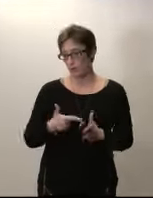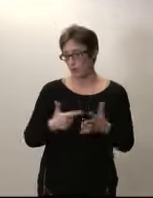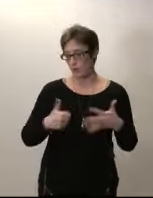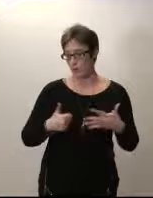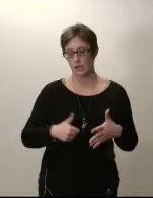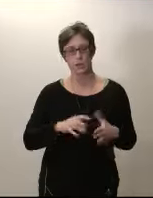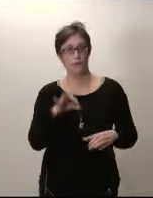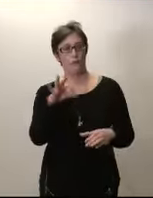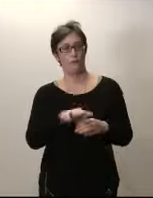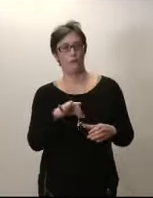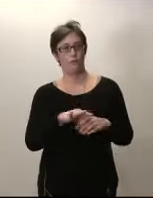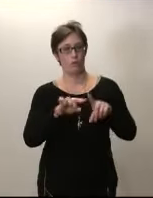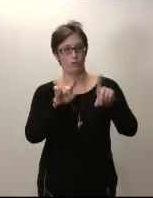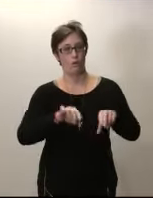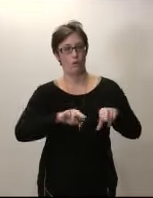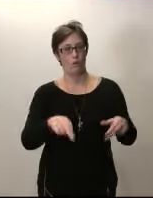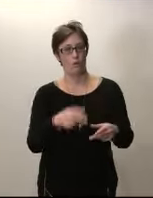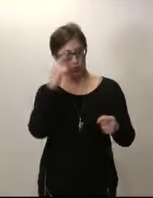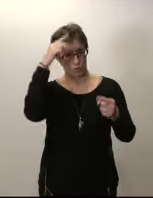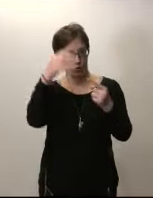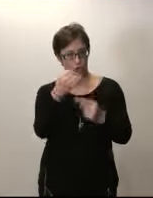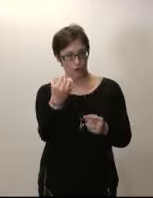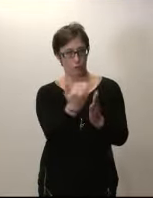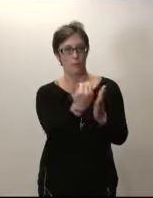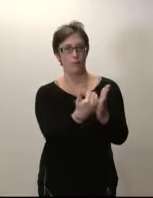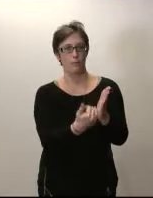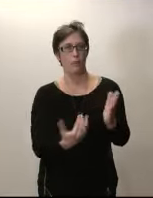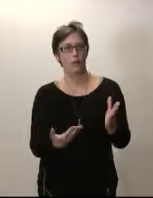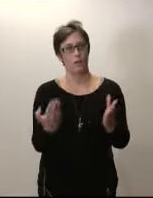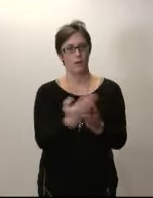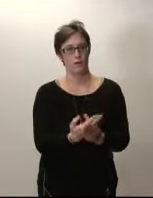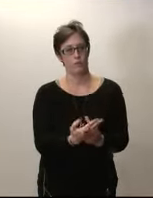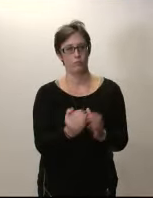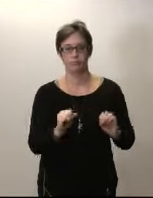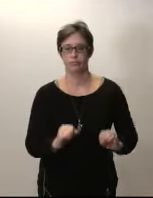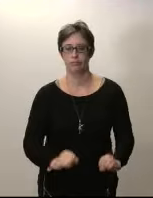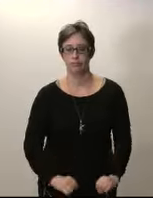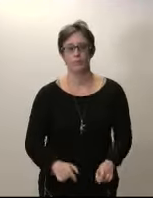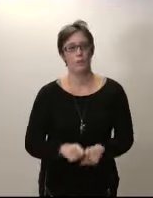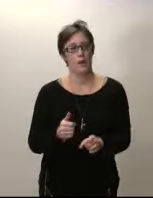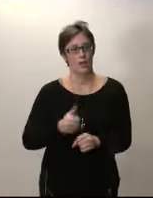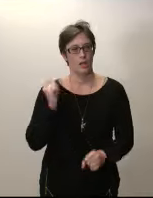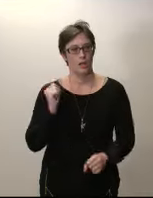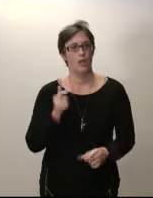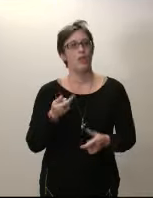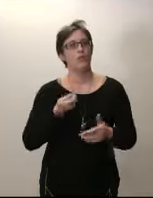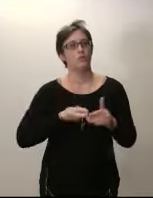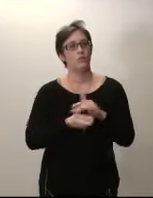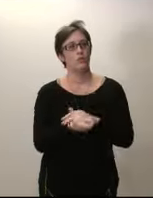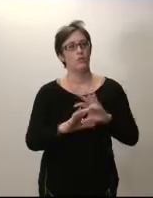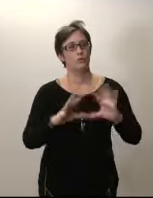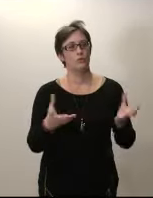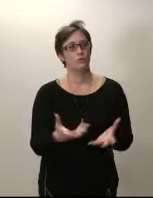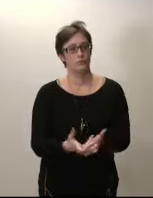figurant dans la convention d'objectifs jointe au rapport, qui est en fait son changement par rapport à l'année dernière. Le montant de cette subvention s'élève pour 2016